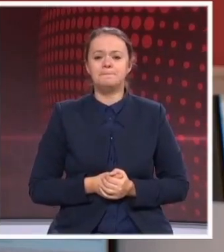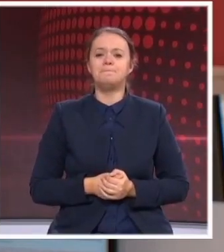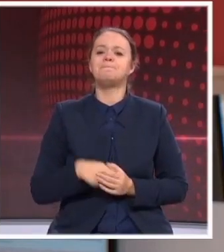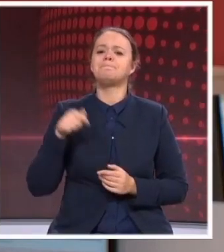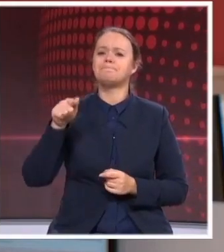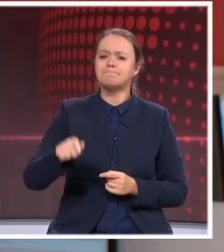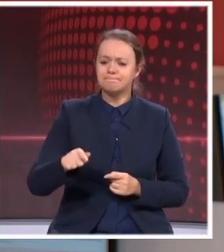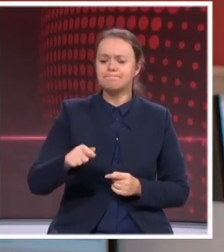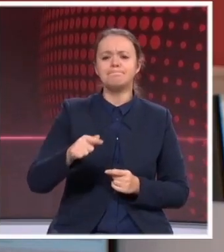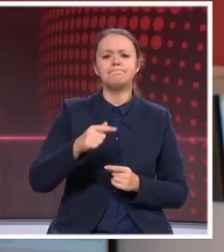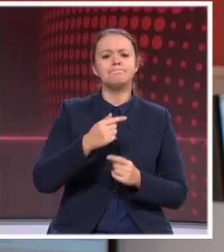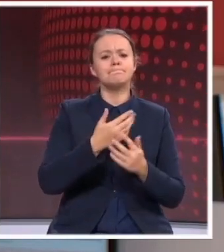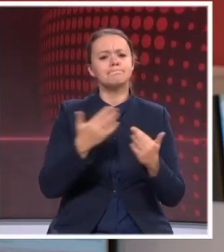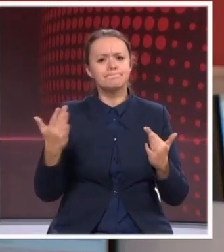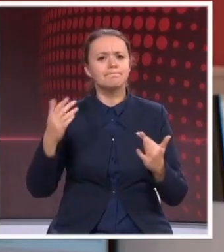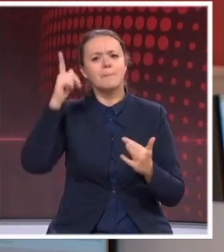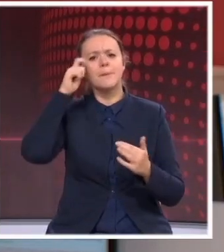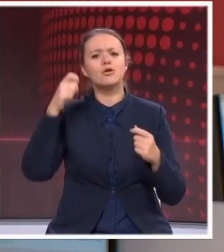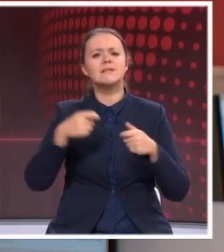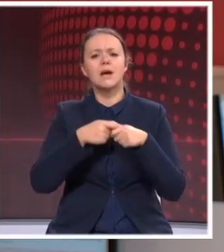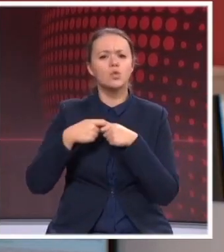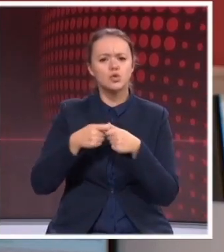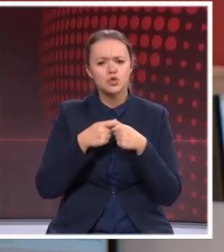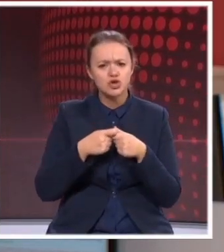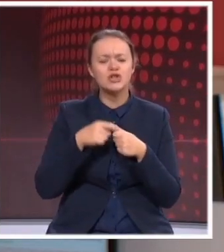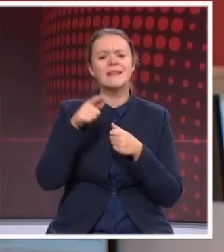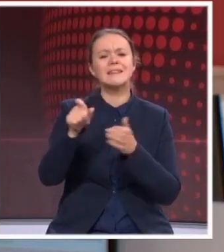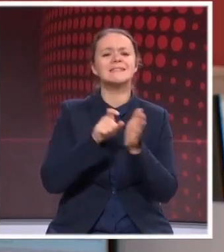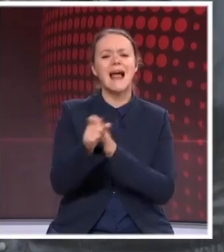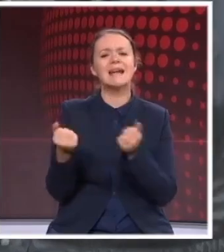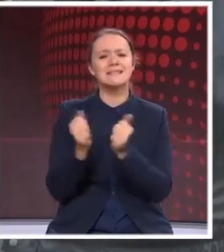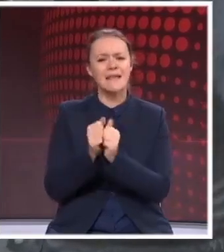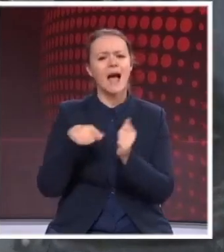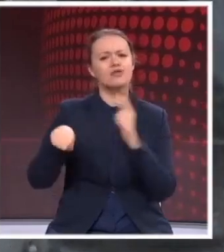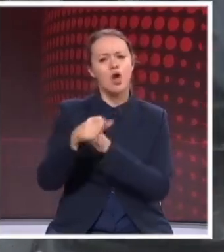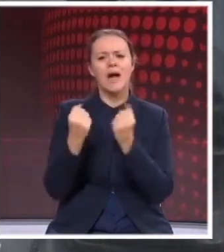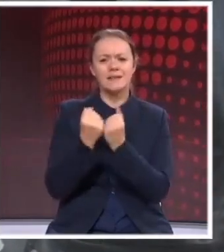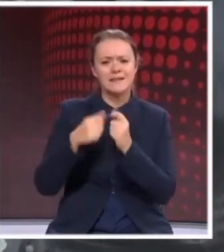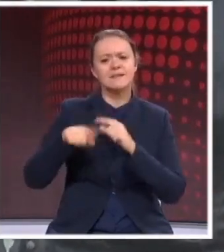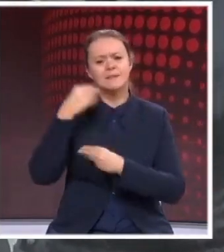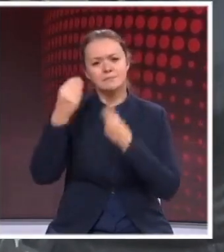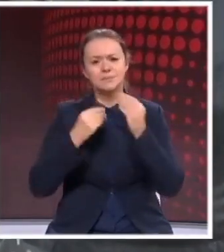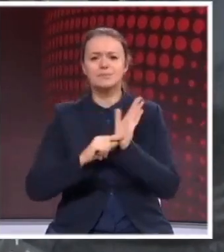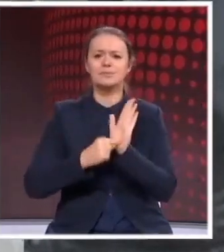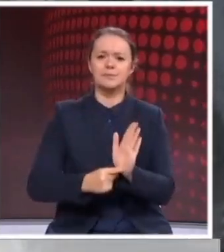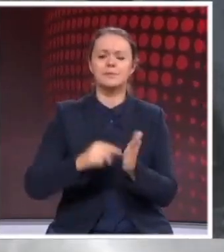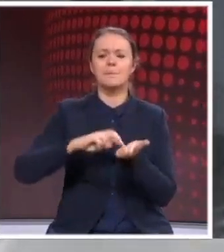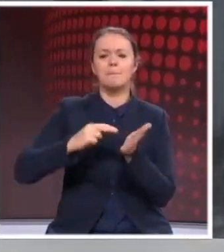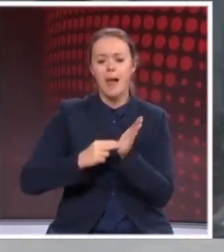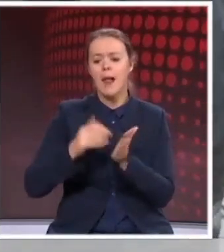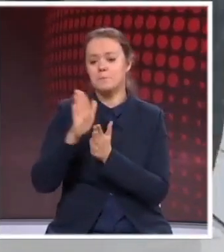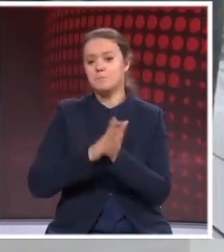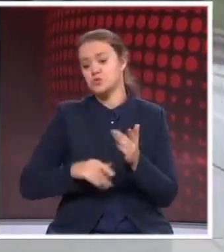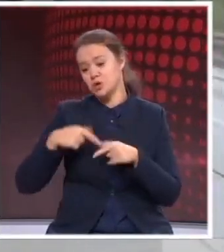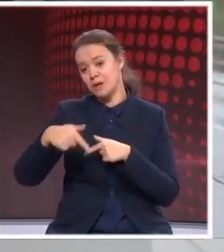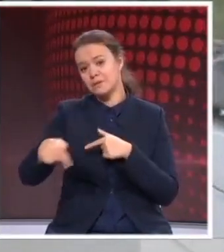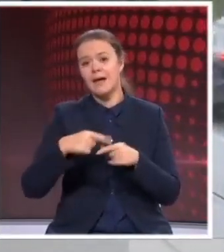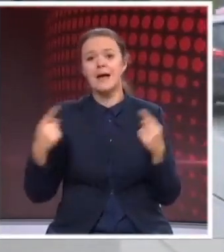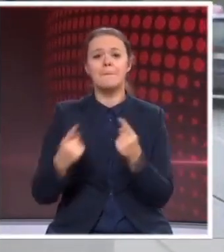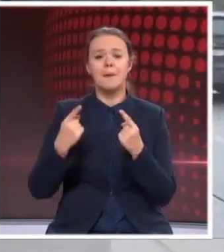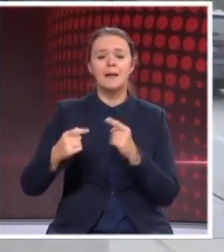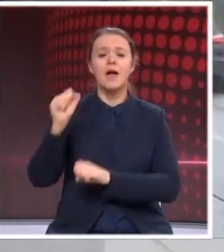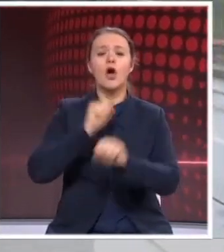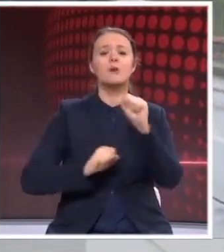Aktivisti iz više beogradskih udruženja i Stranka Zajedno predstavili su plan i najavili početak kampanje za odbranu